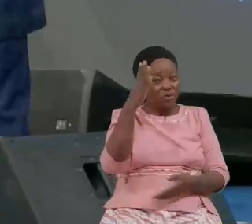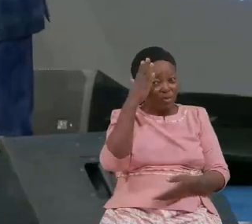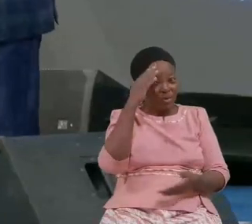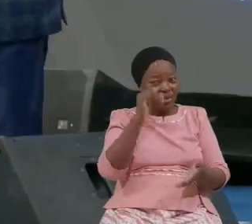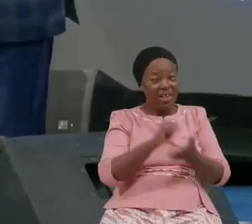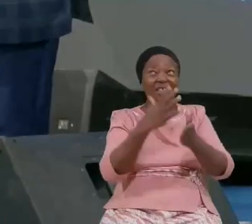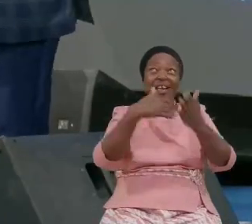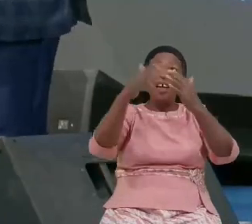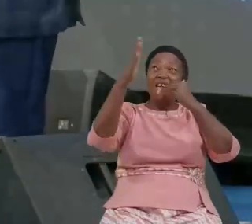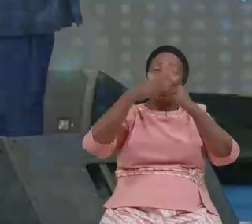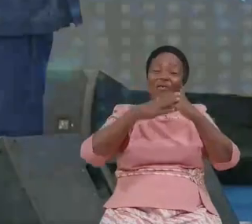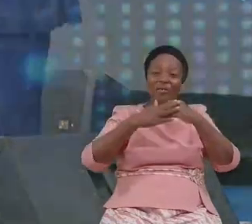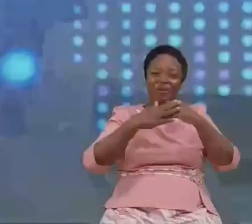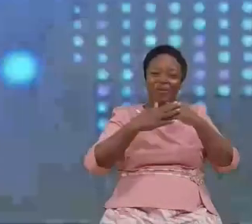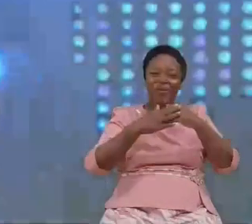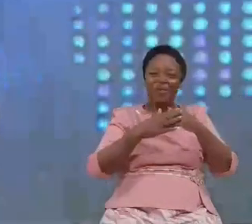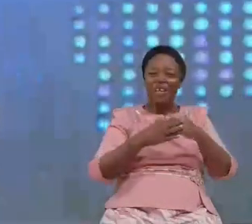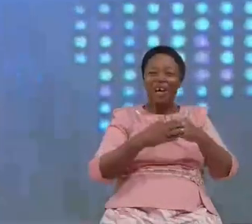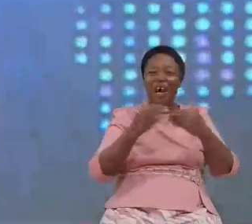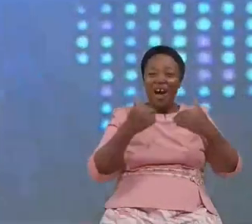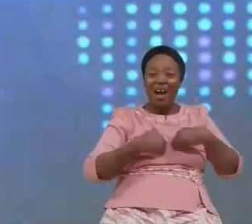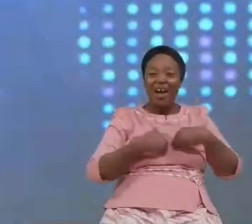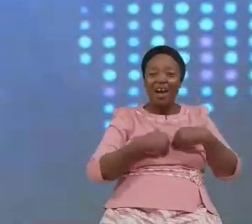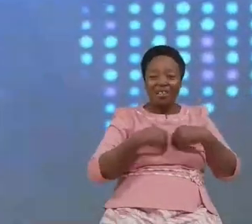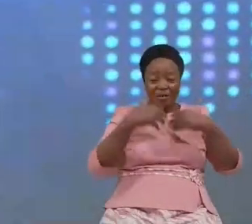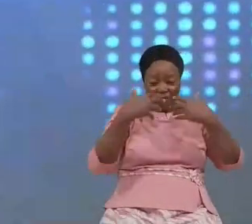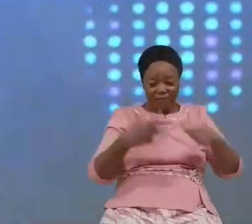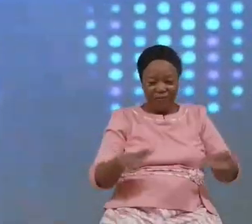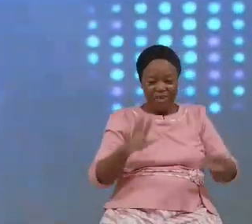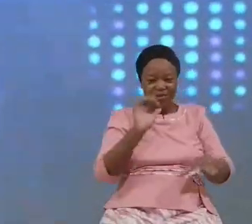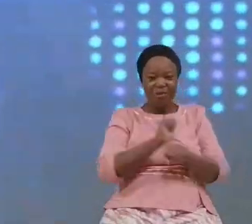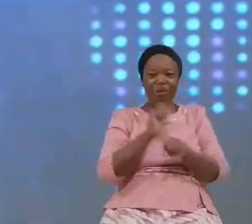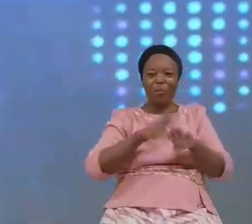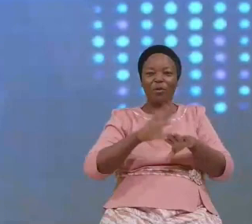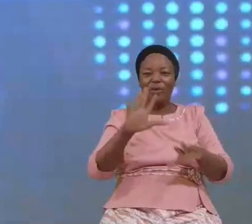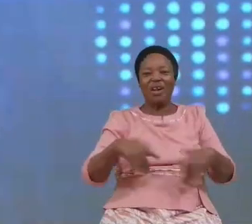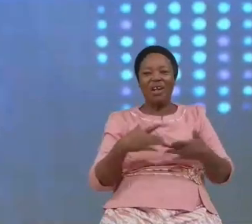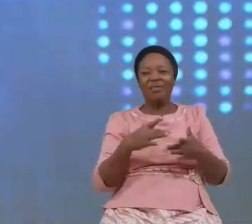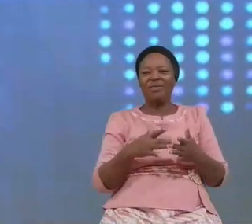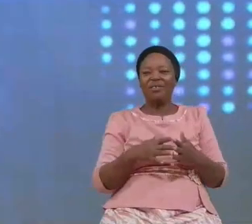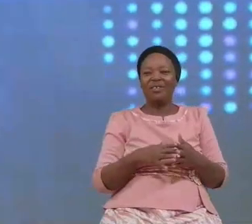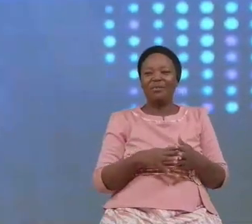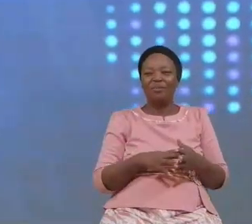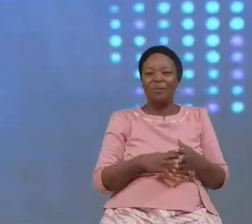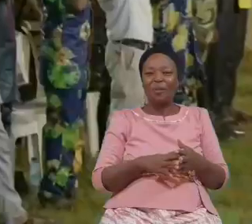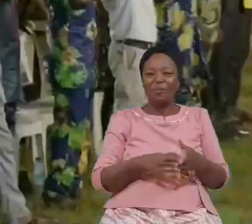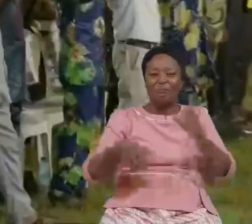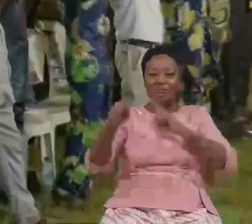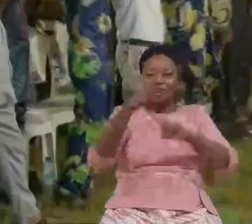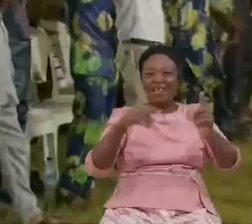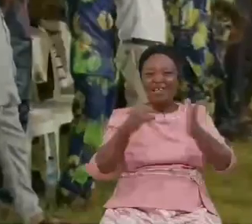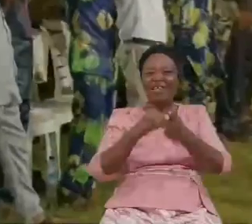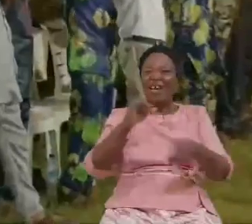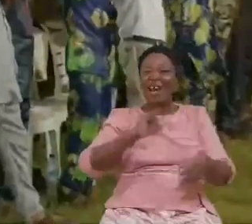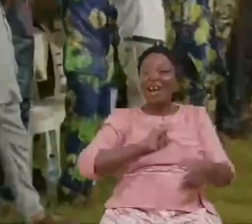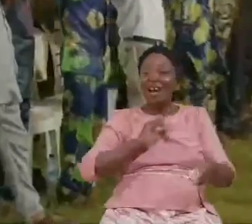tu sais que le ciel a accompli je crois